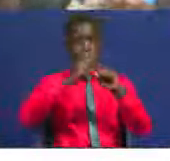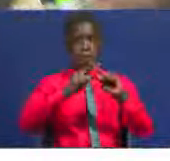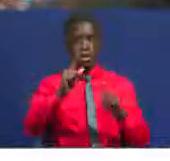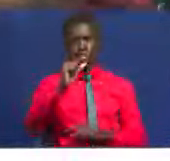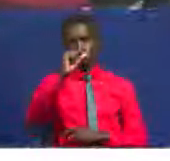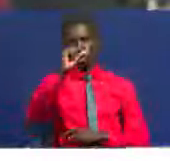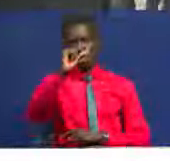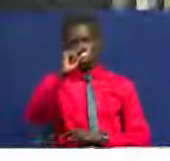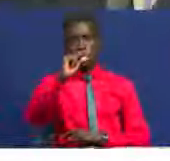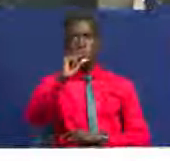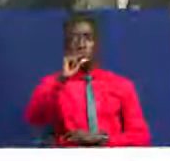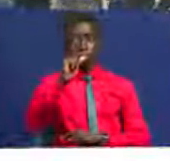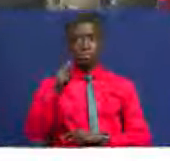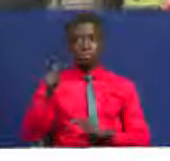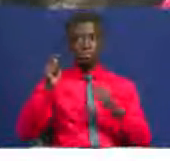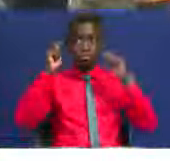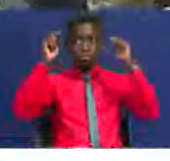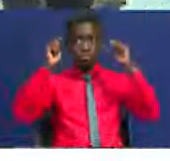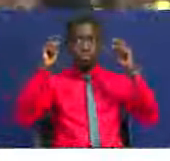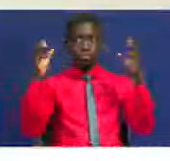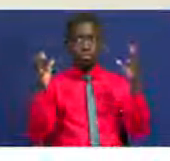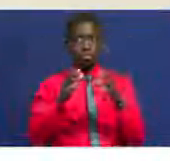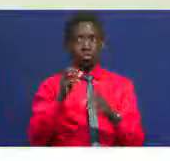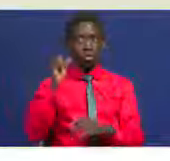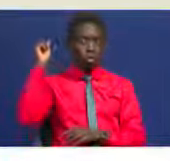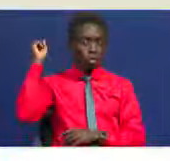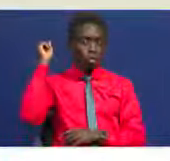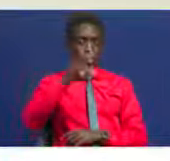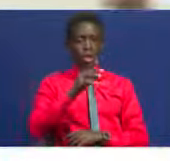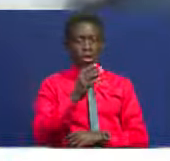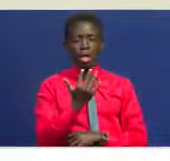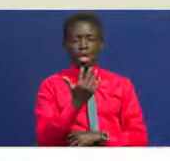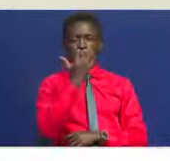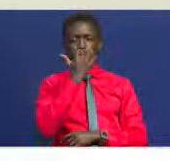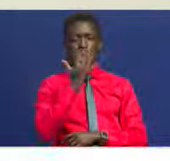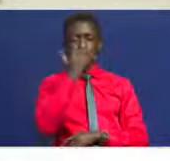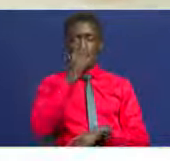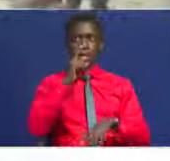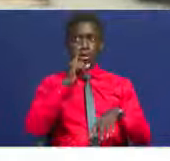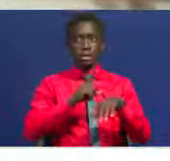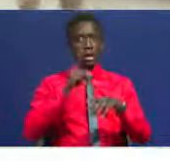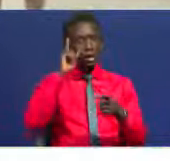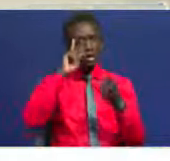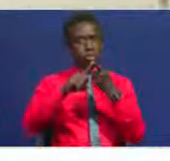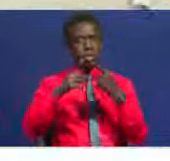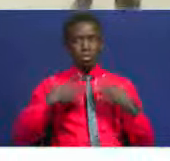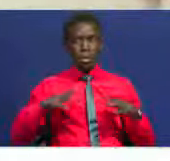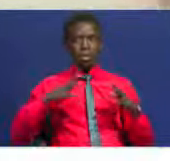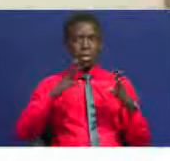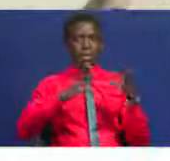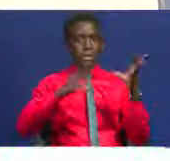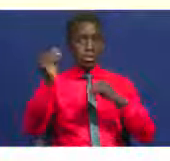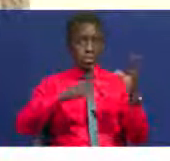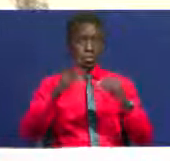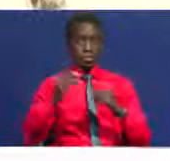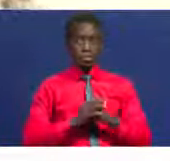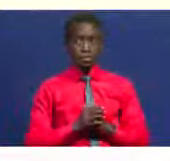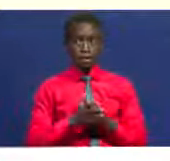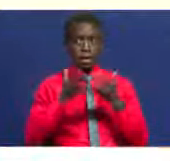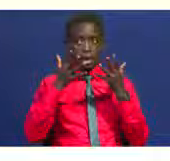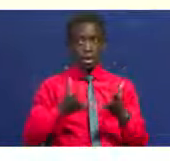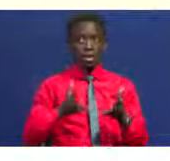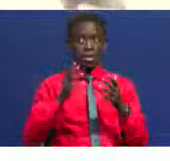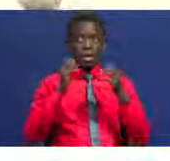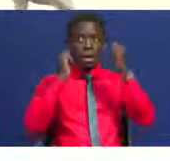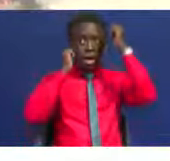punde, waandamanaji hao walitupiwa vitoza machozi katika juhudi za kuwatawanya. Msafara wa wanajeshi